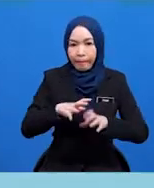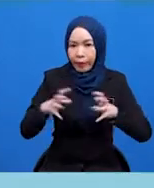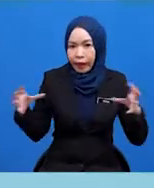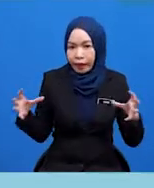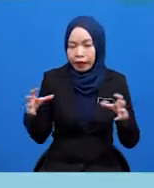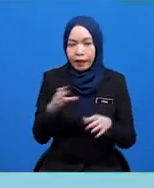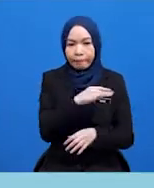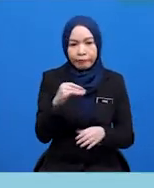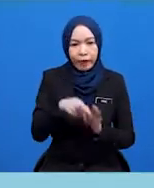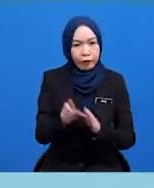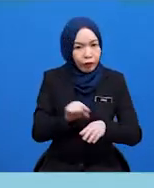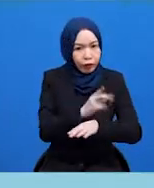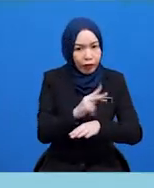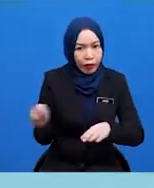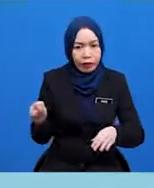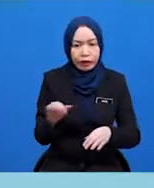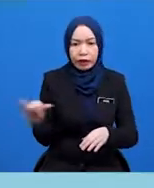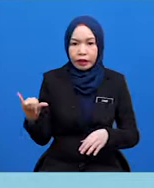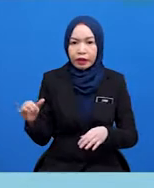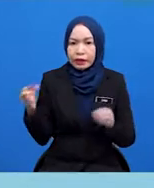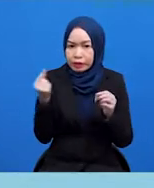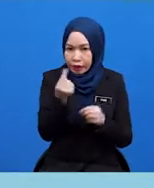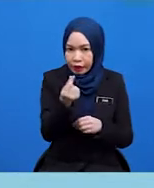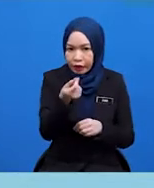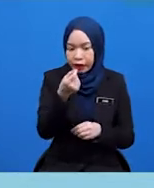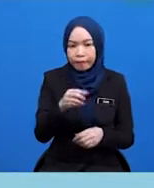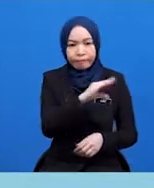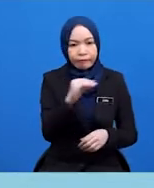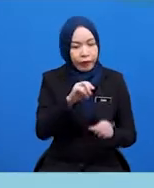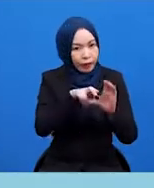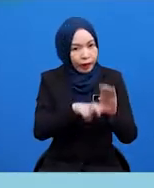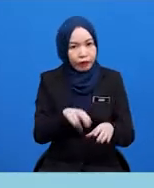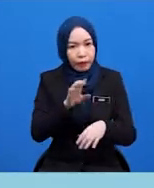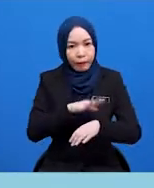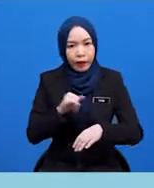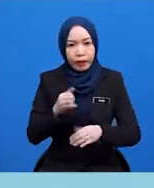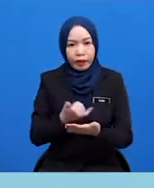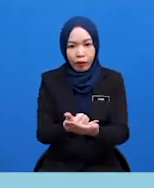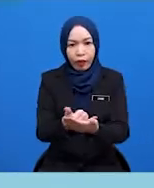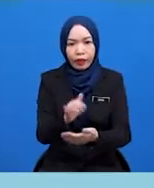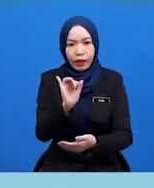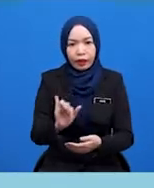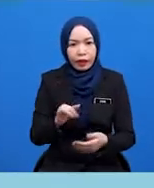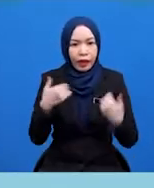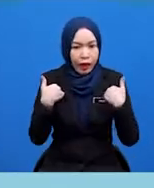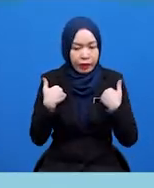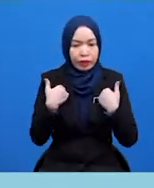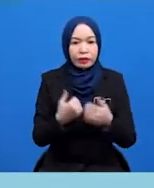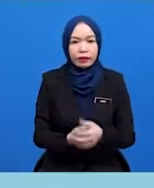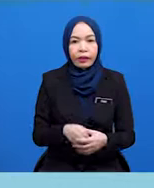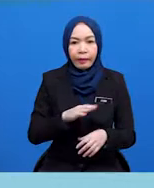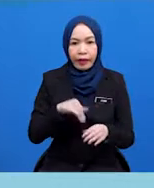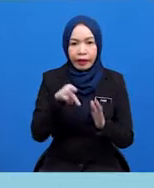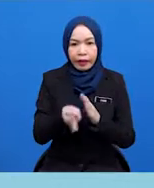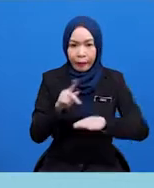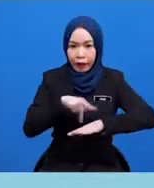penggunaannya masih terhad dan amat bergantung kepada modal yang dimiliki oleh pekebun kecil.